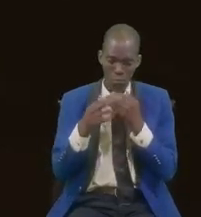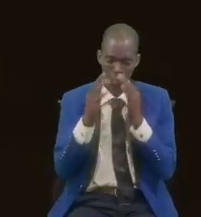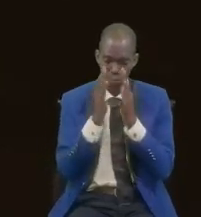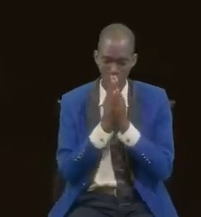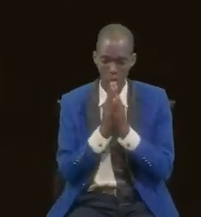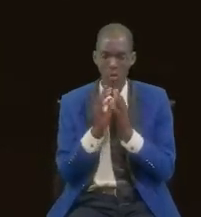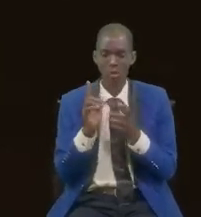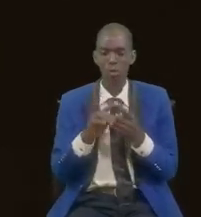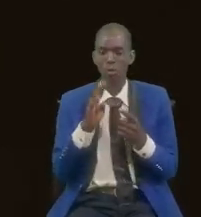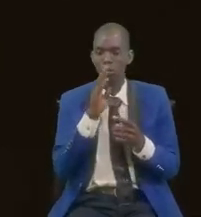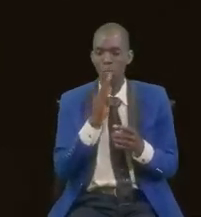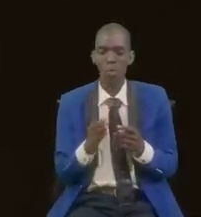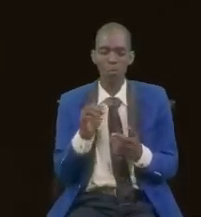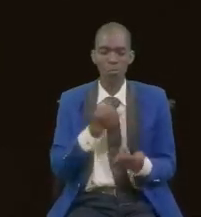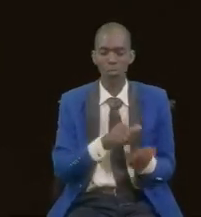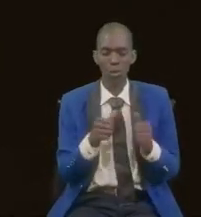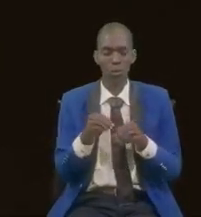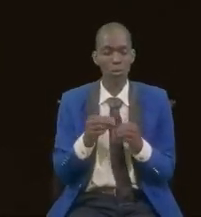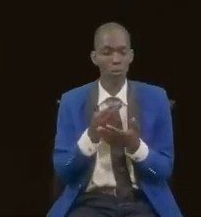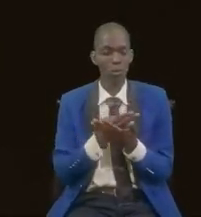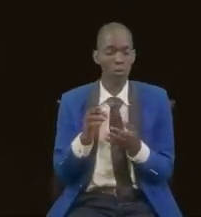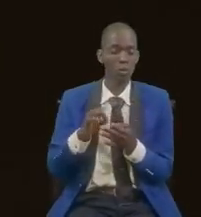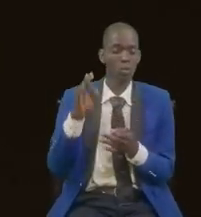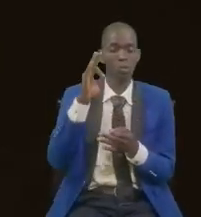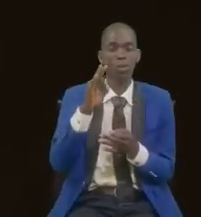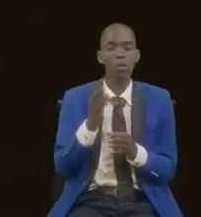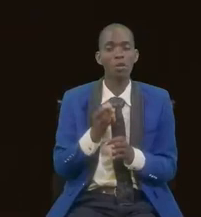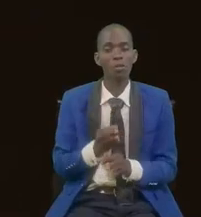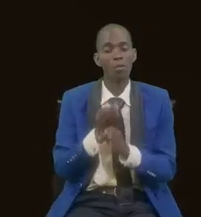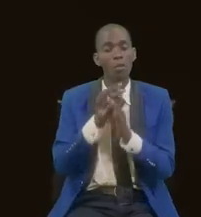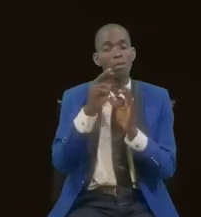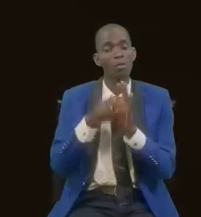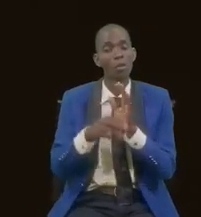le Saint-Esprit. La fidélité à Dieu exige